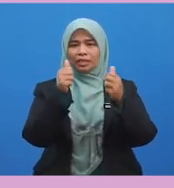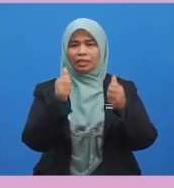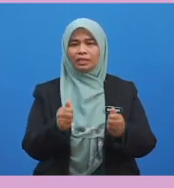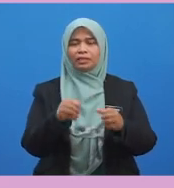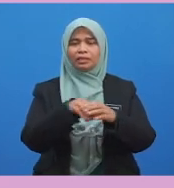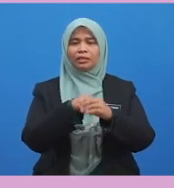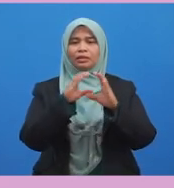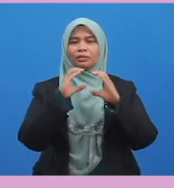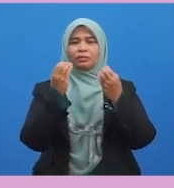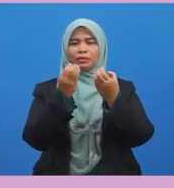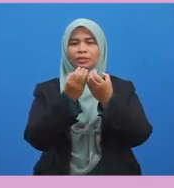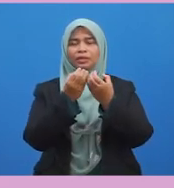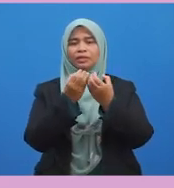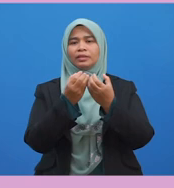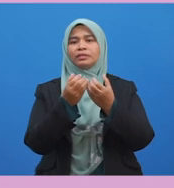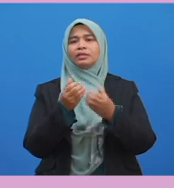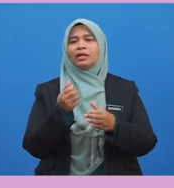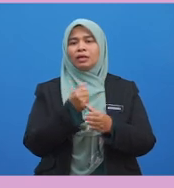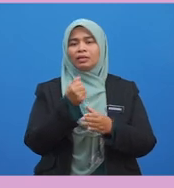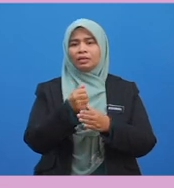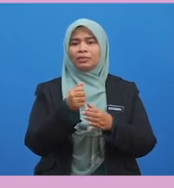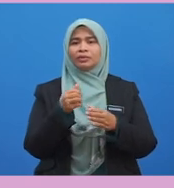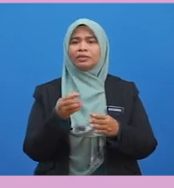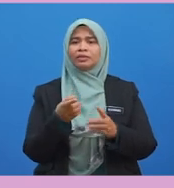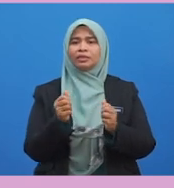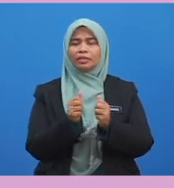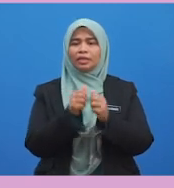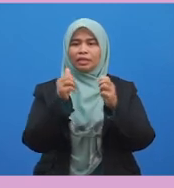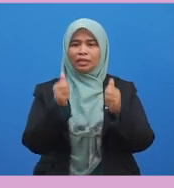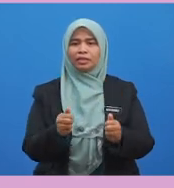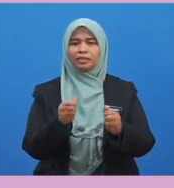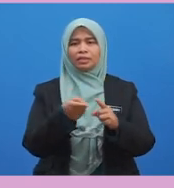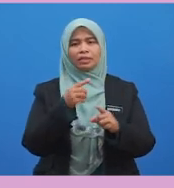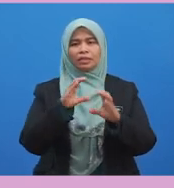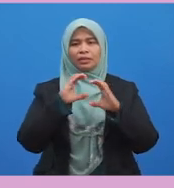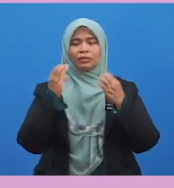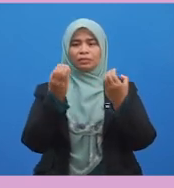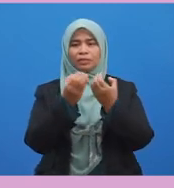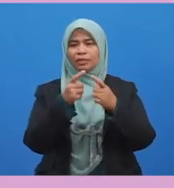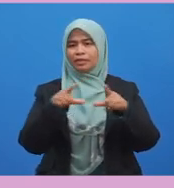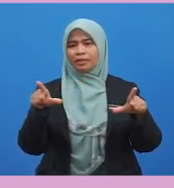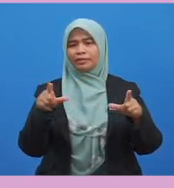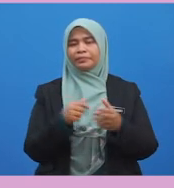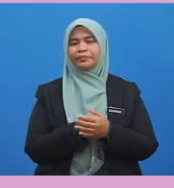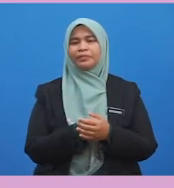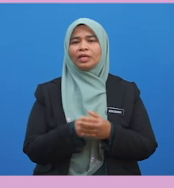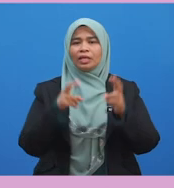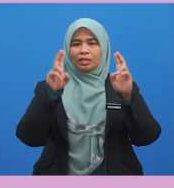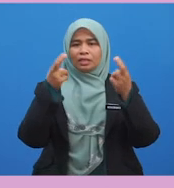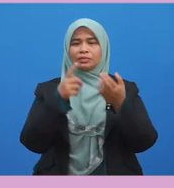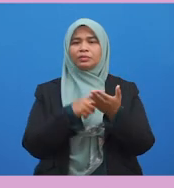ahli dalam kumpulan atau dengan ahli dari kumpulan yang lain. Topik